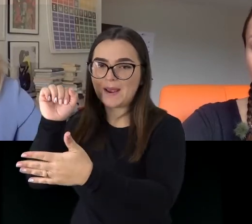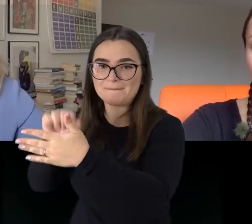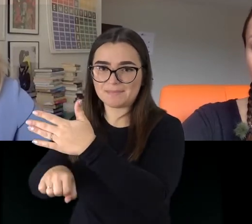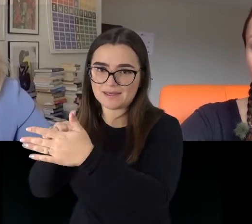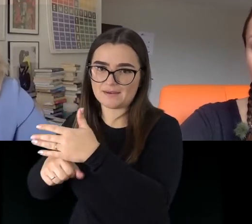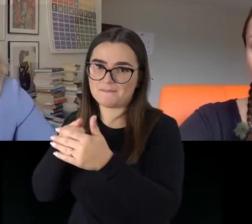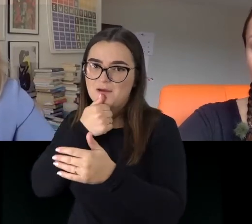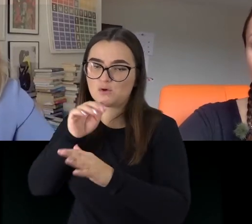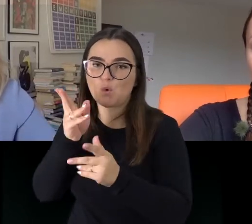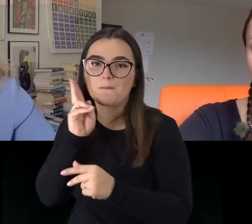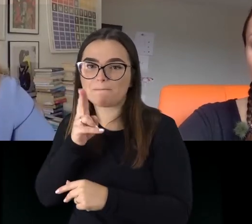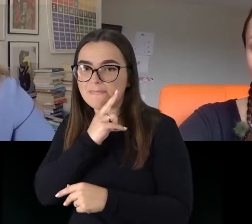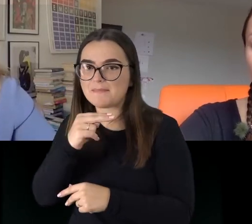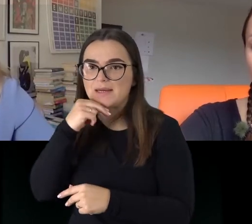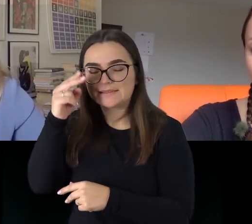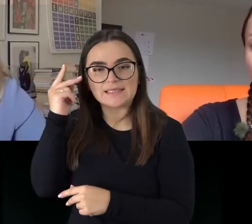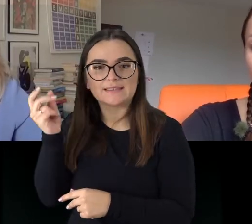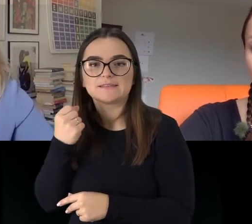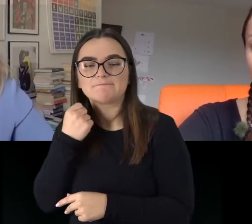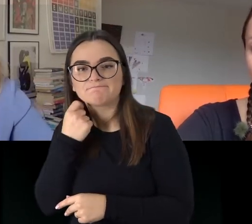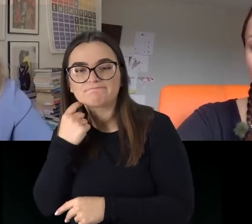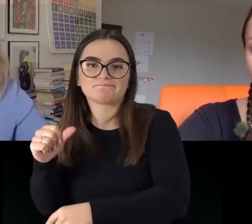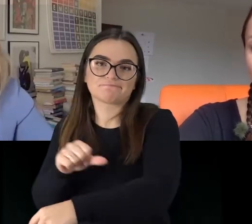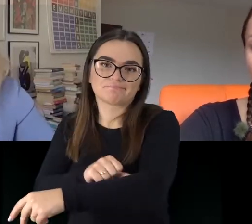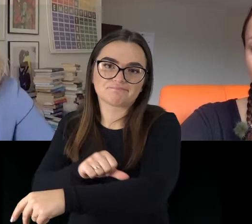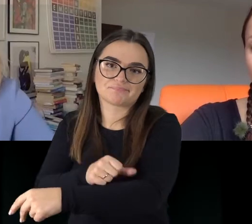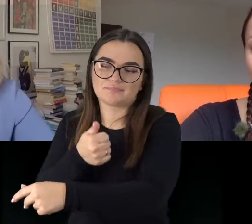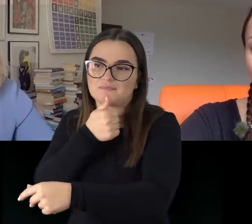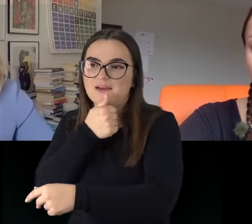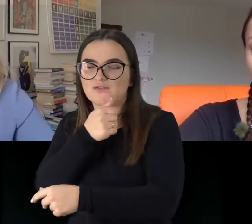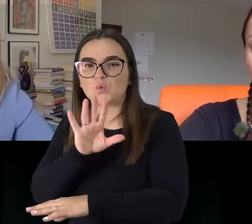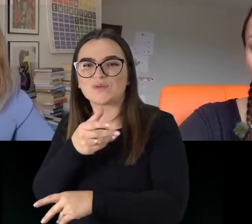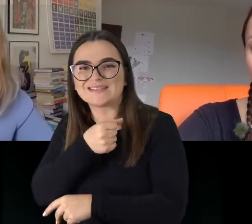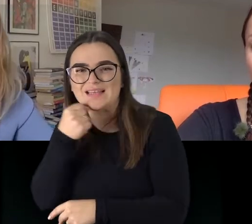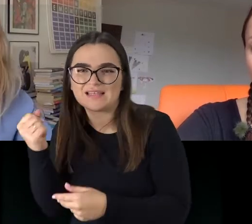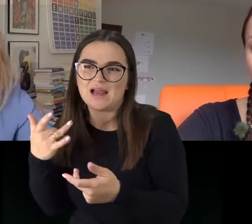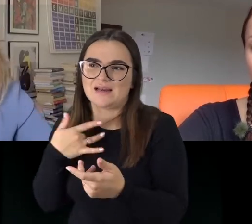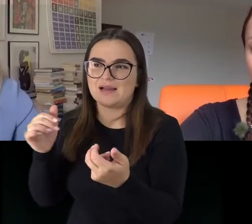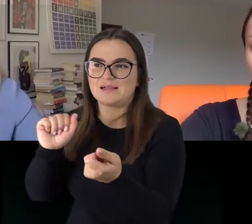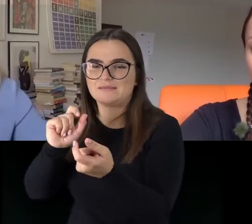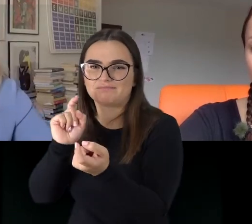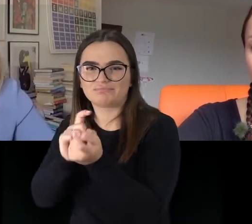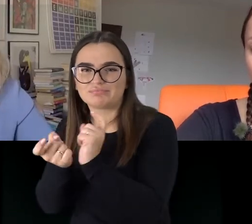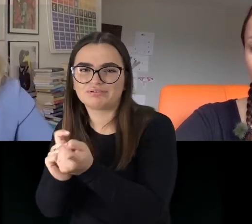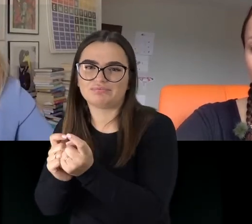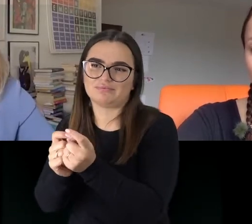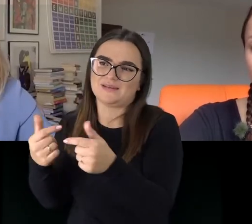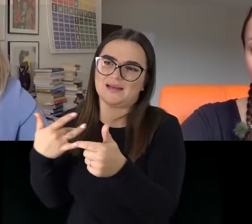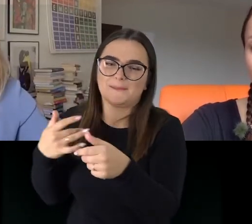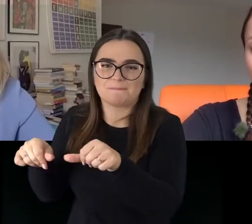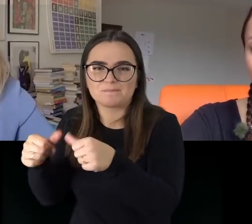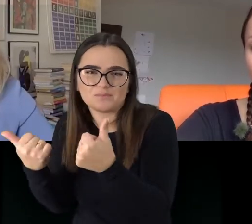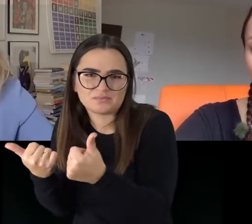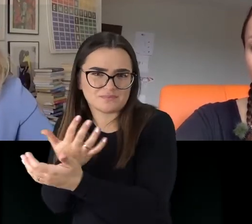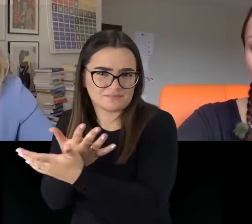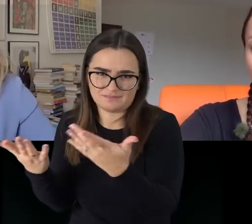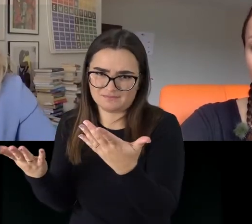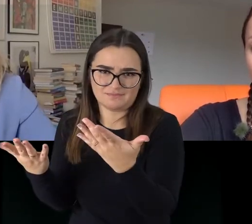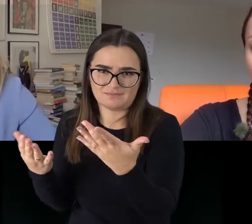mama geria, arba vartoja, arba ten seneliai kokie, nu, ar pykstasi, ar skiriasi galų gale, nu, kas tai bebūtų, ar ne,